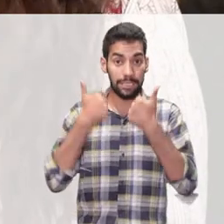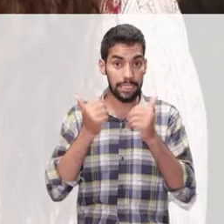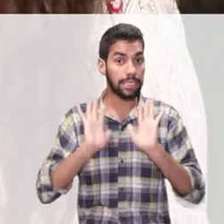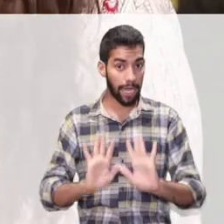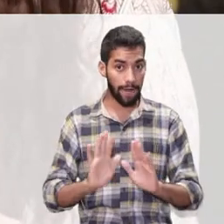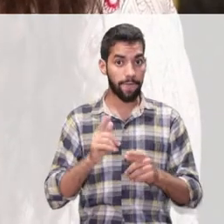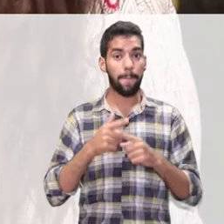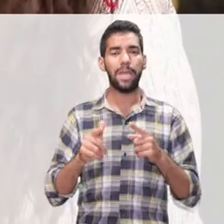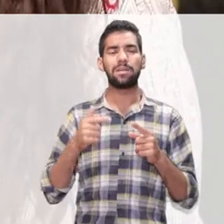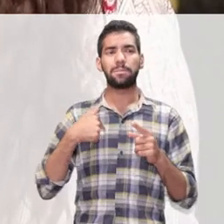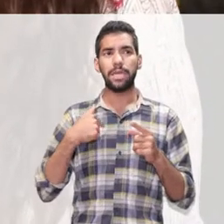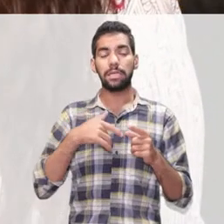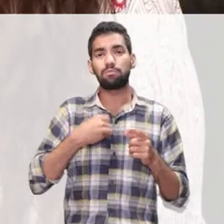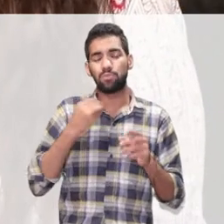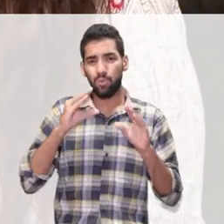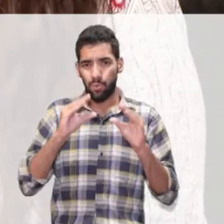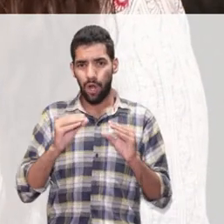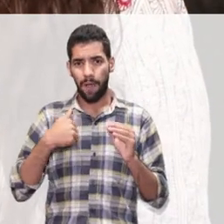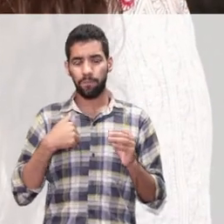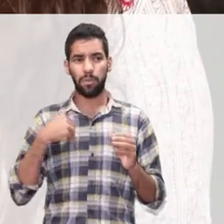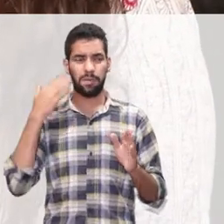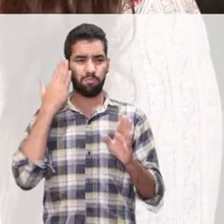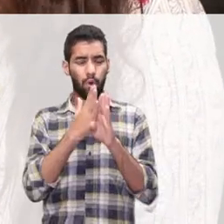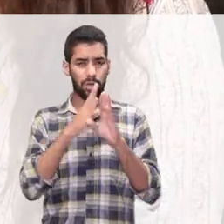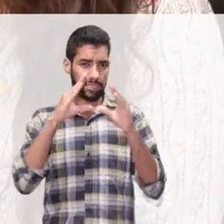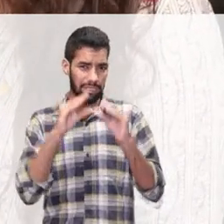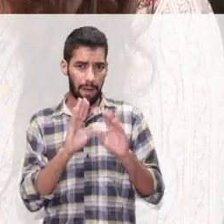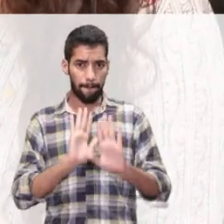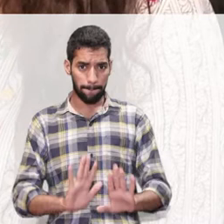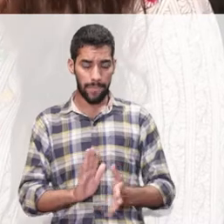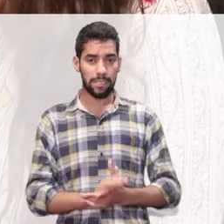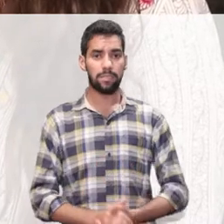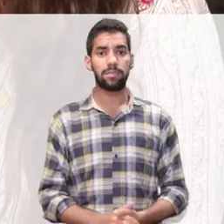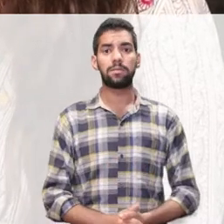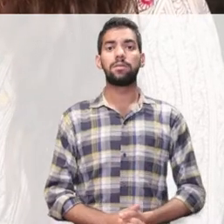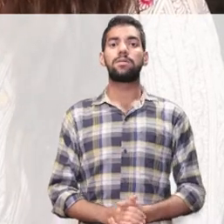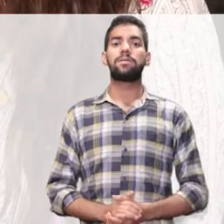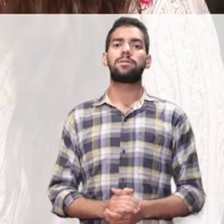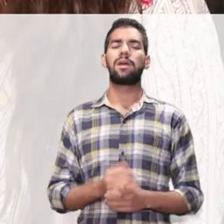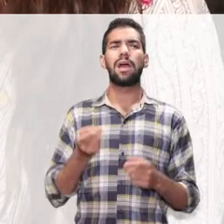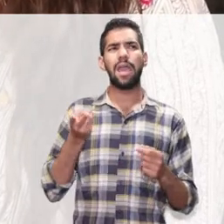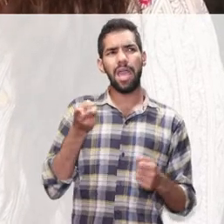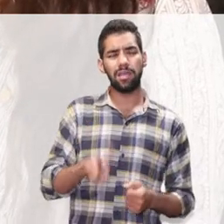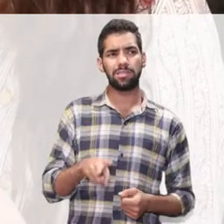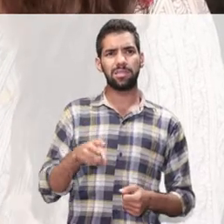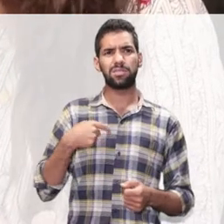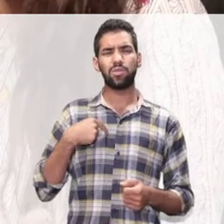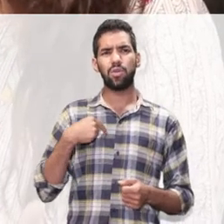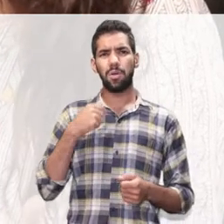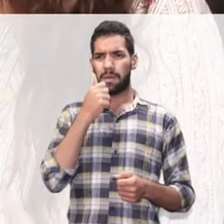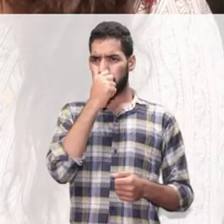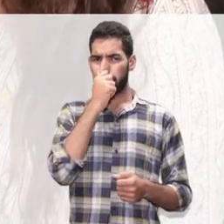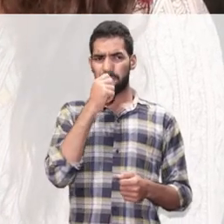सब्सक्राइब के अंदर शोल्डर्स आफ कि आज सोयाबीन